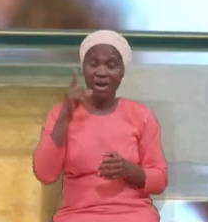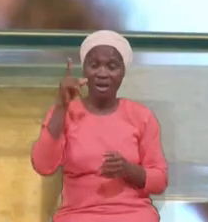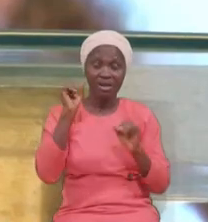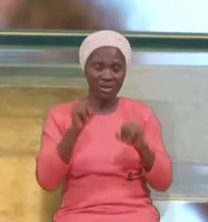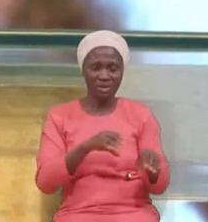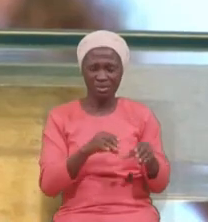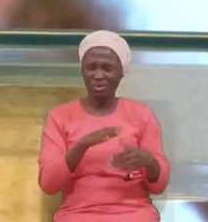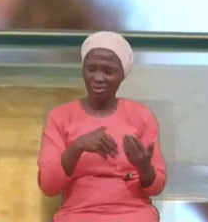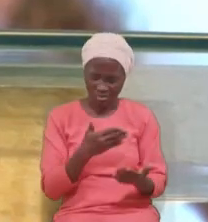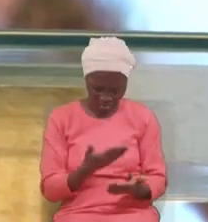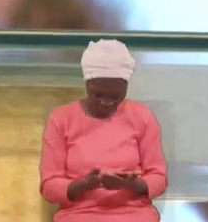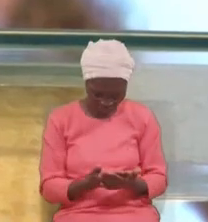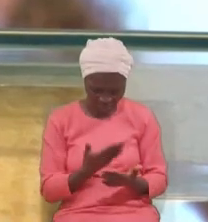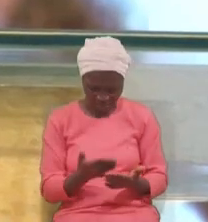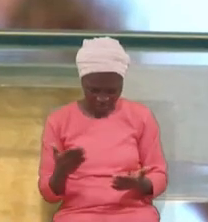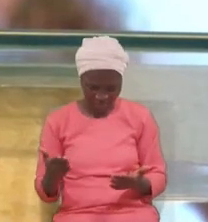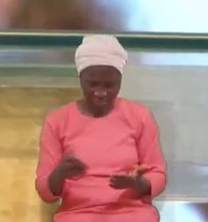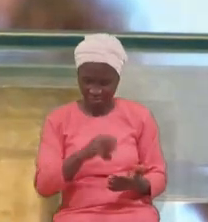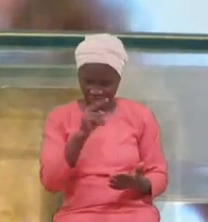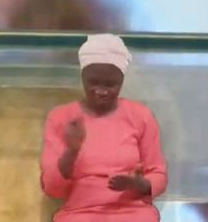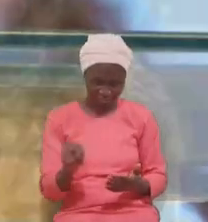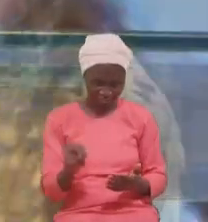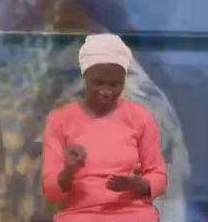Il peut tout faire.